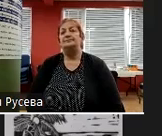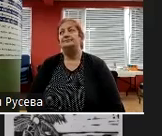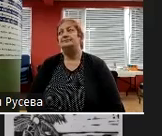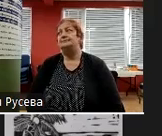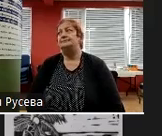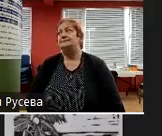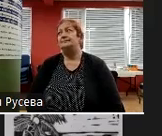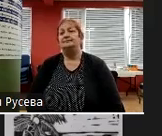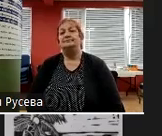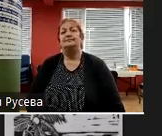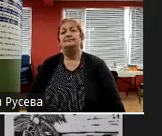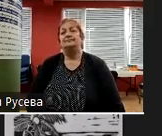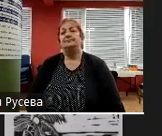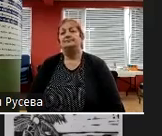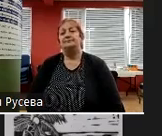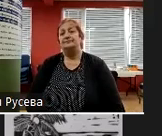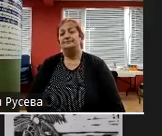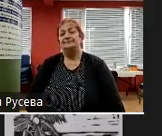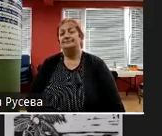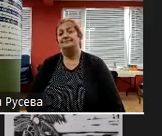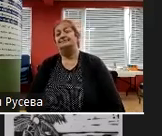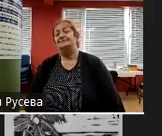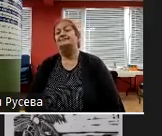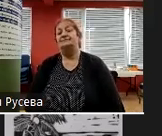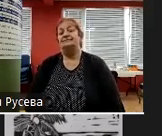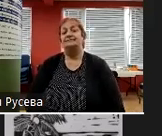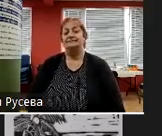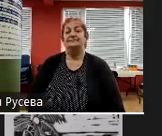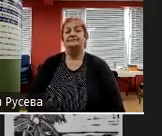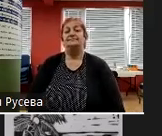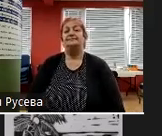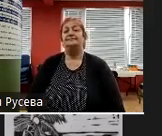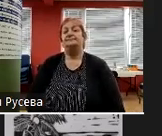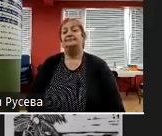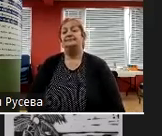is letting people know that they can request accommodation.